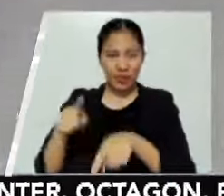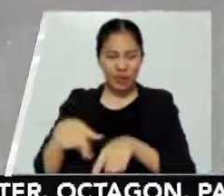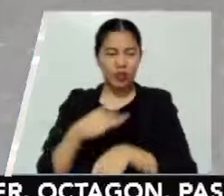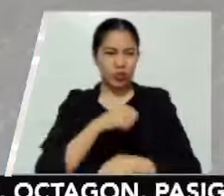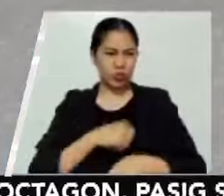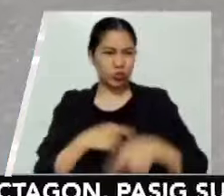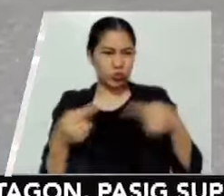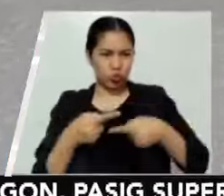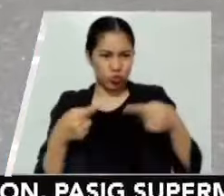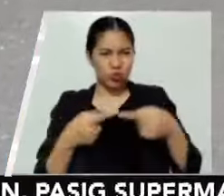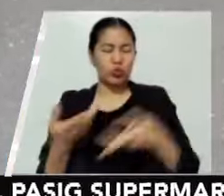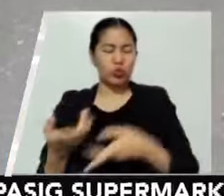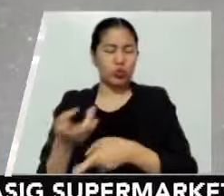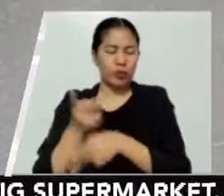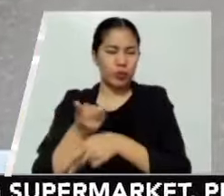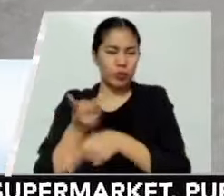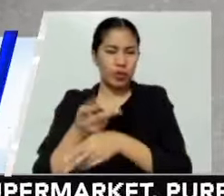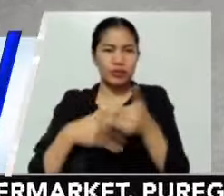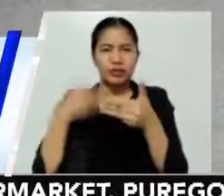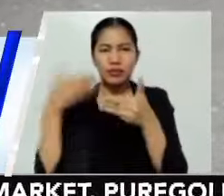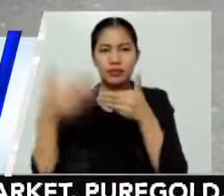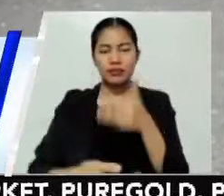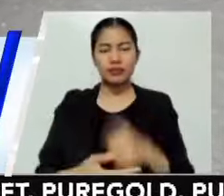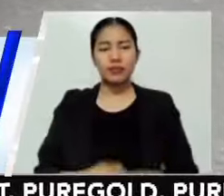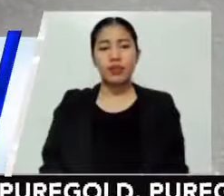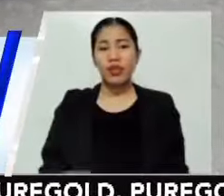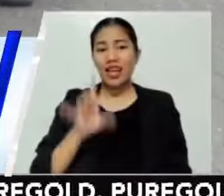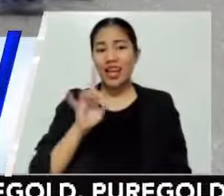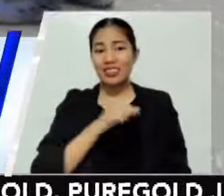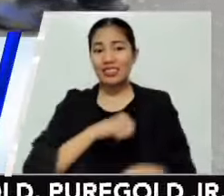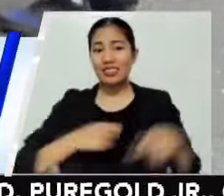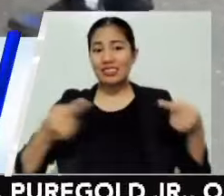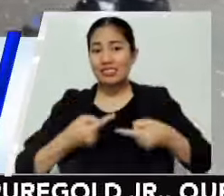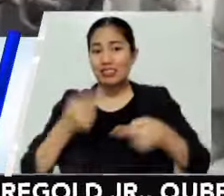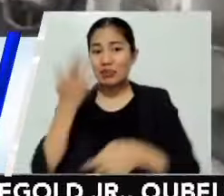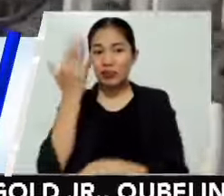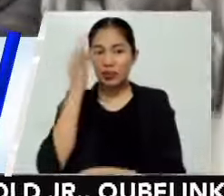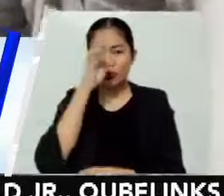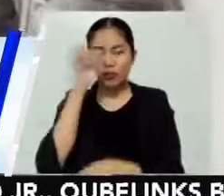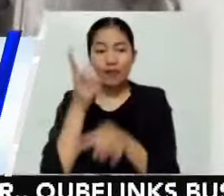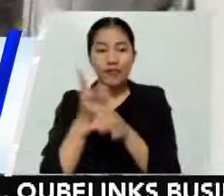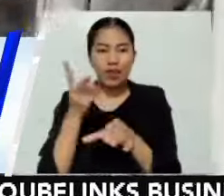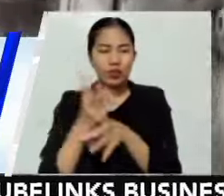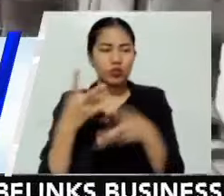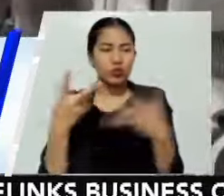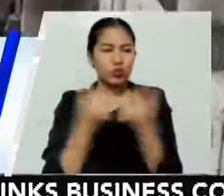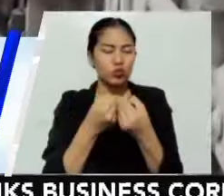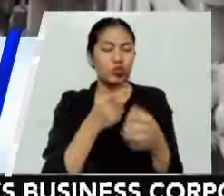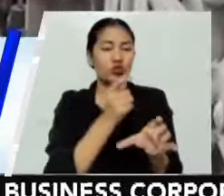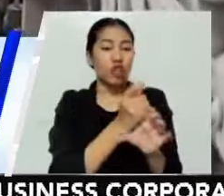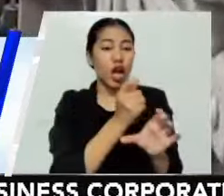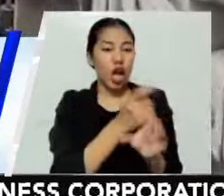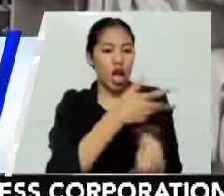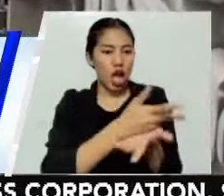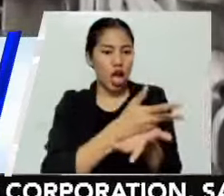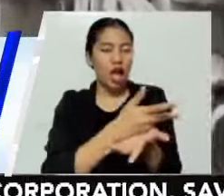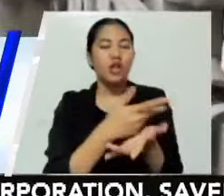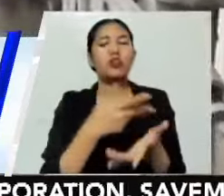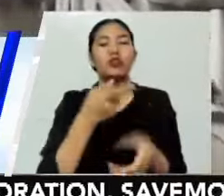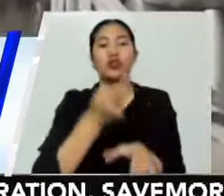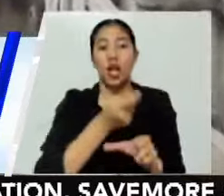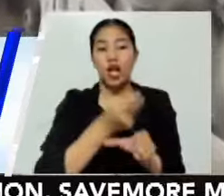8 naman ang sugatan matapos sumalpok ang sinasakyan nilang van sa nakaparadang truck sa Ginobatan, Albay. Kwento ng truck driver, ipinarada muna niya